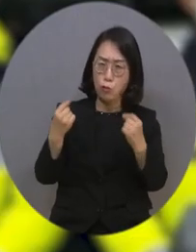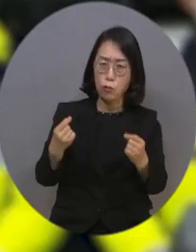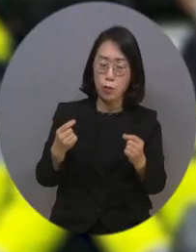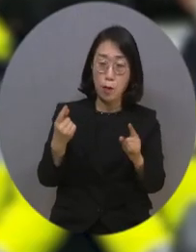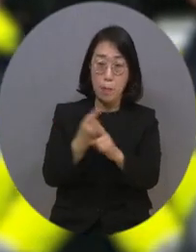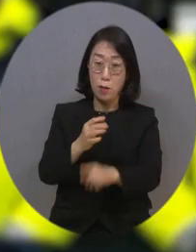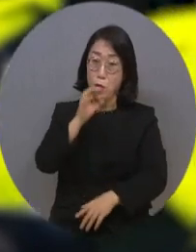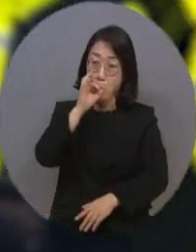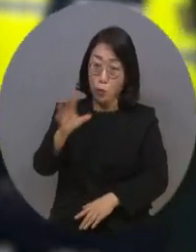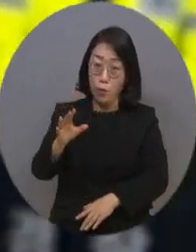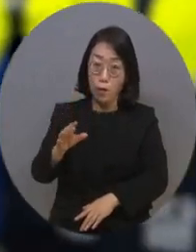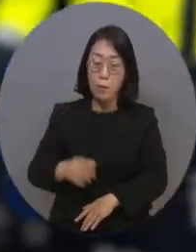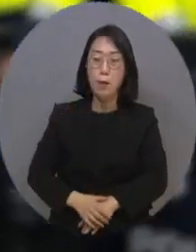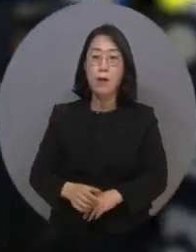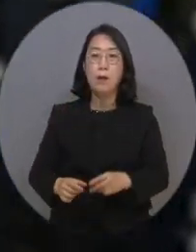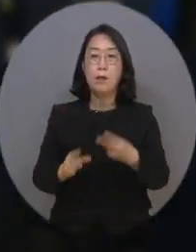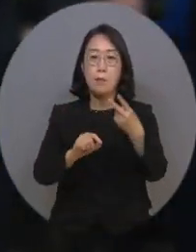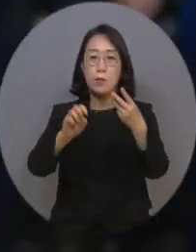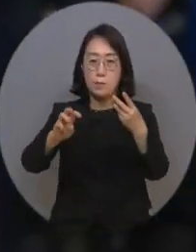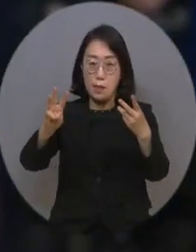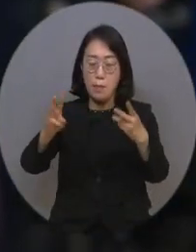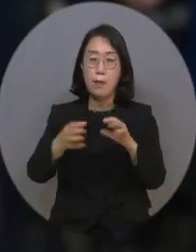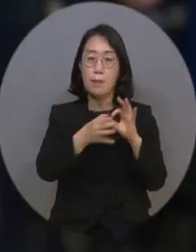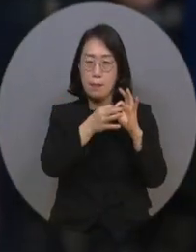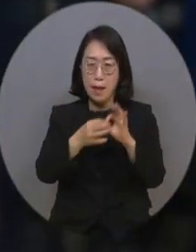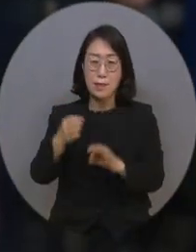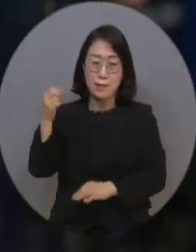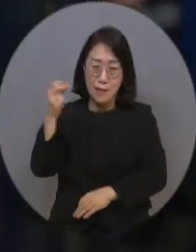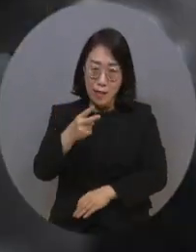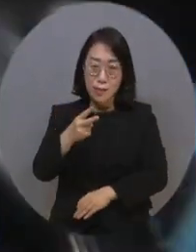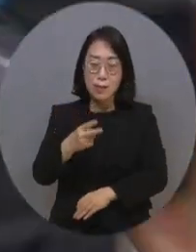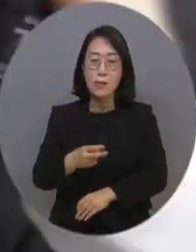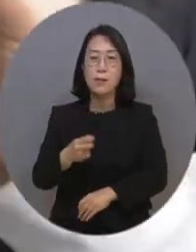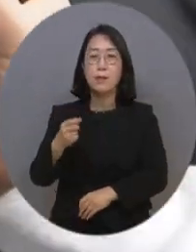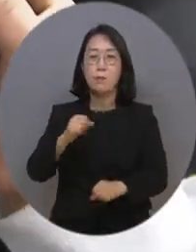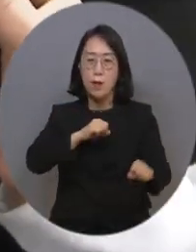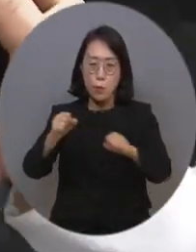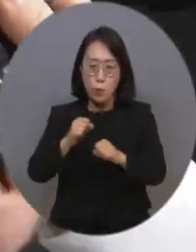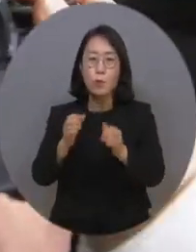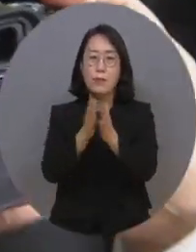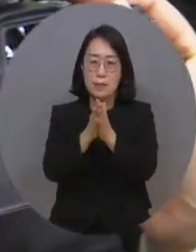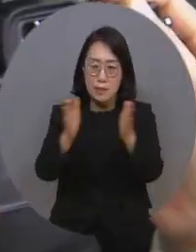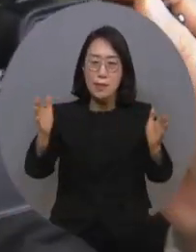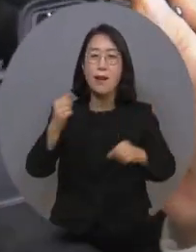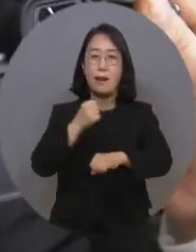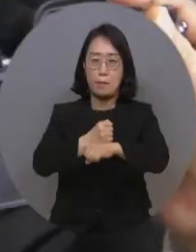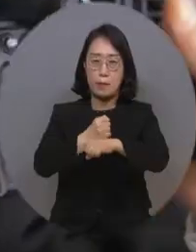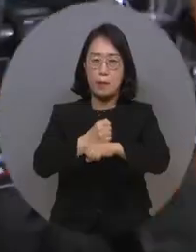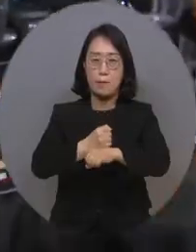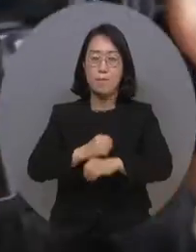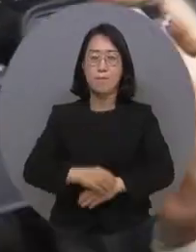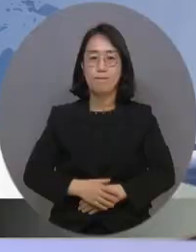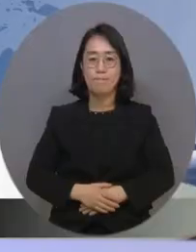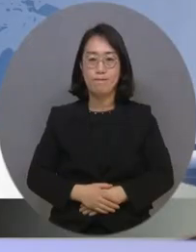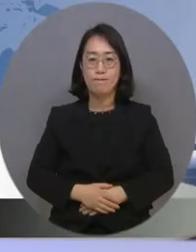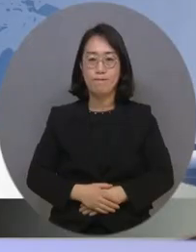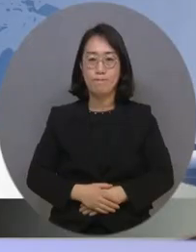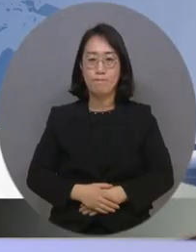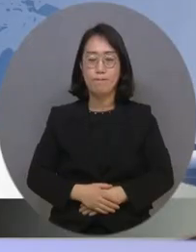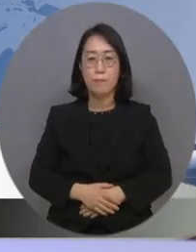오는 23일부터 1박 2일 삼각지역 전국 집중 지하철 행동에 돌입할 계획입니다